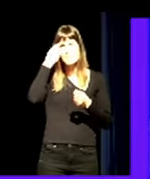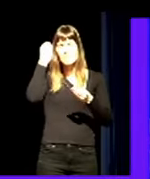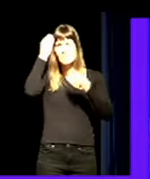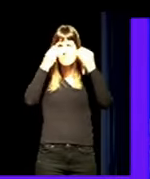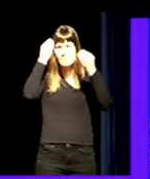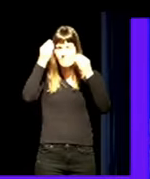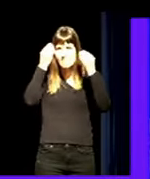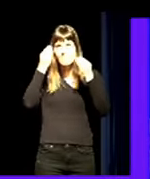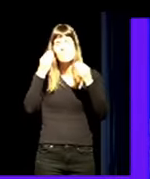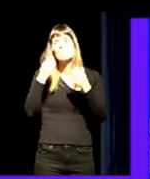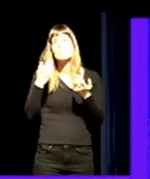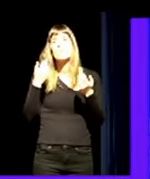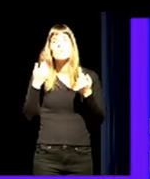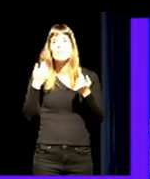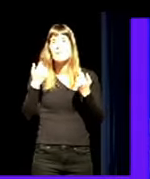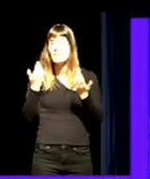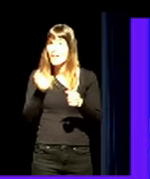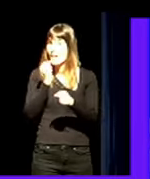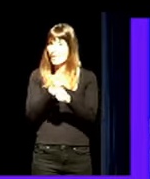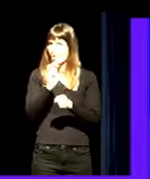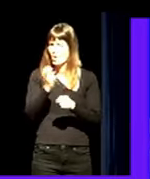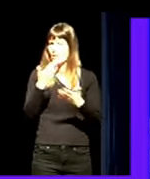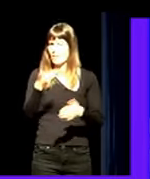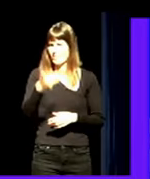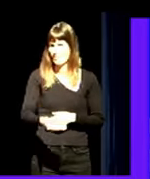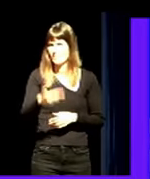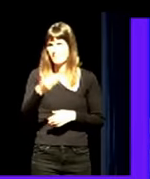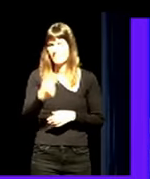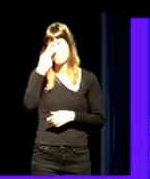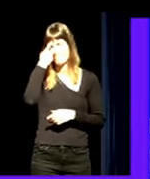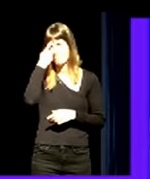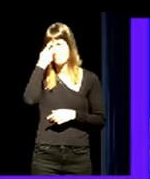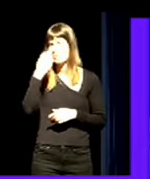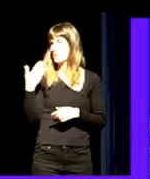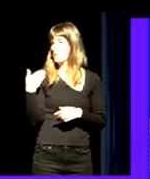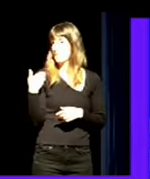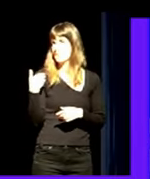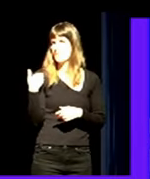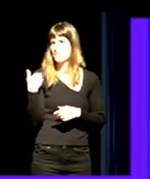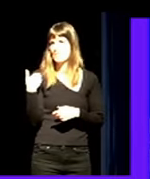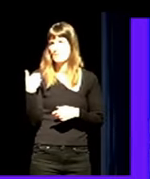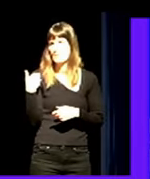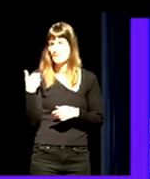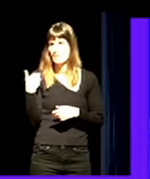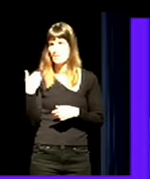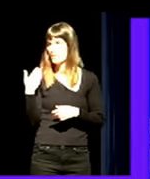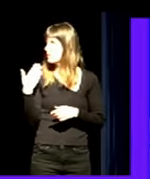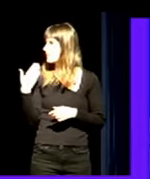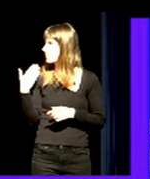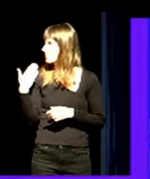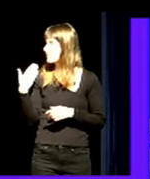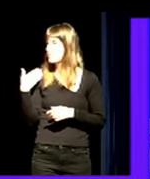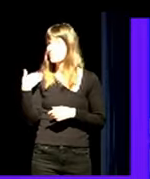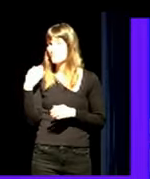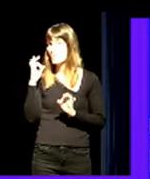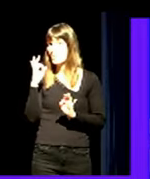egitea. Baina baita ere beste erronka bat eta oso garratzitzua dena, eta horrein dela gutzi, eta barratu hemen justo